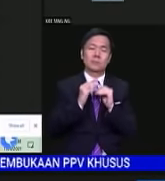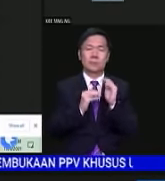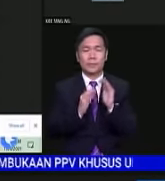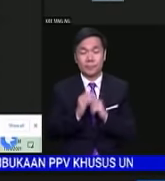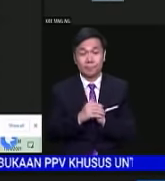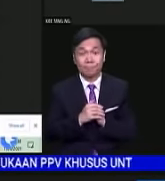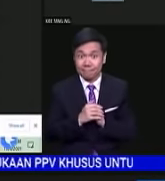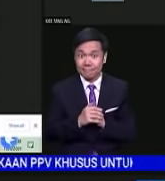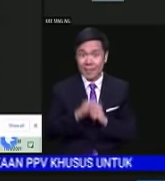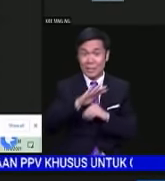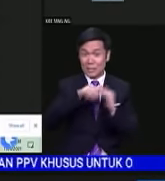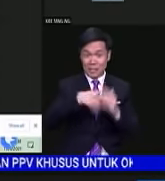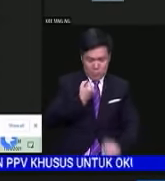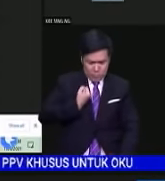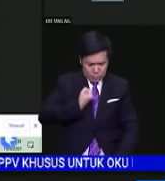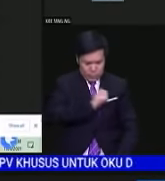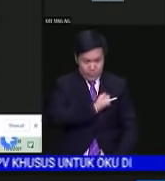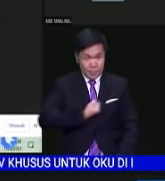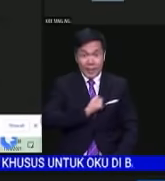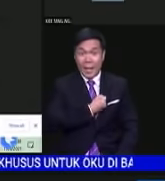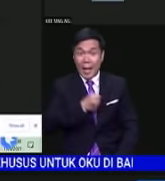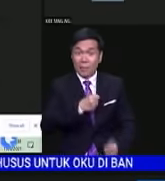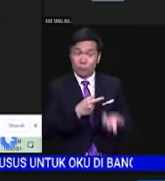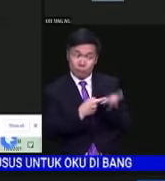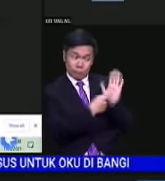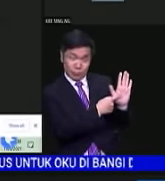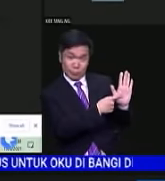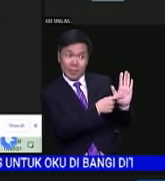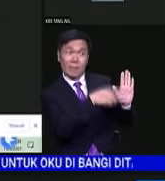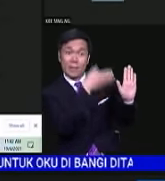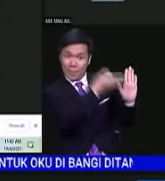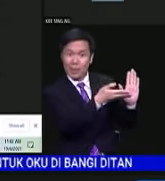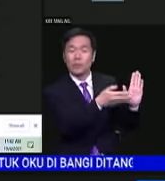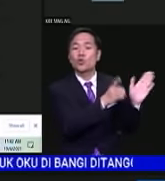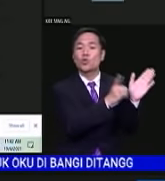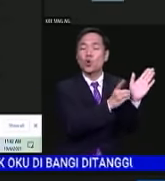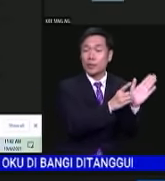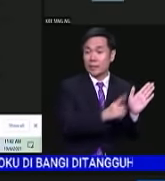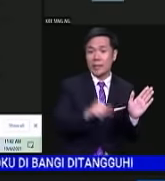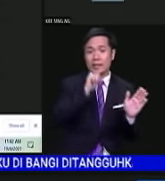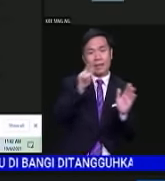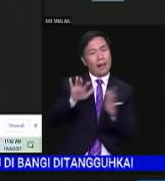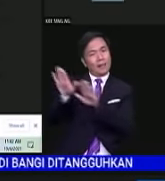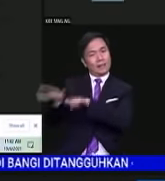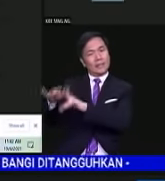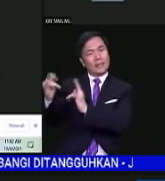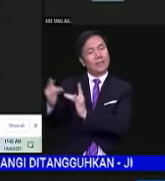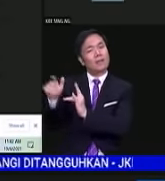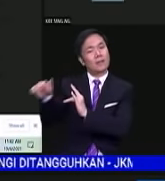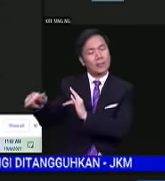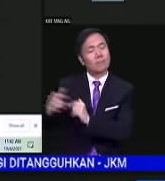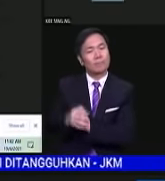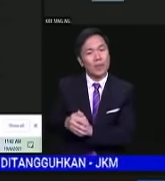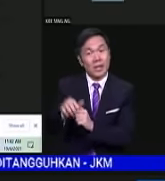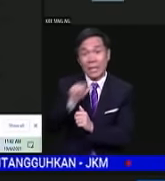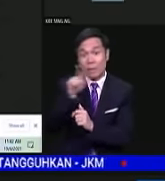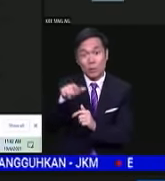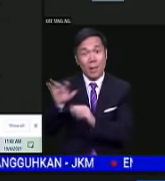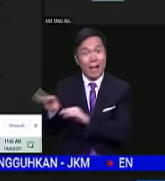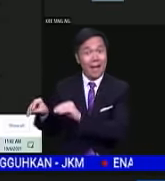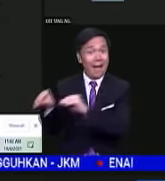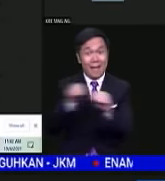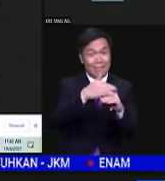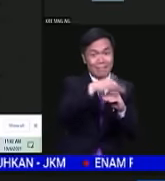Tambahnya, setiap imbasan akan dirujuk kepada doktor pakar tertentu tanpa memindahkan pesakit yang dirawat di klinik kesihatan pedalaman ke hospital besar.